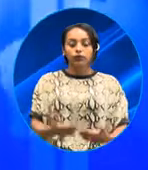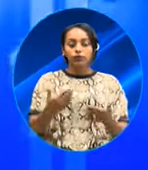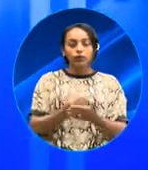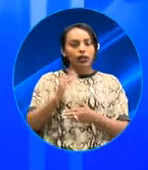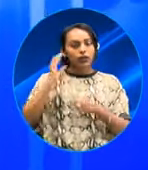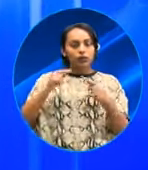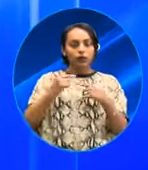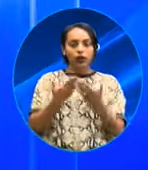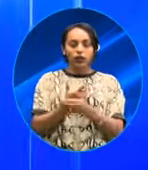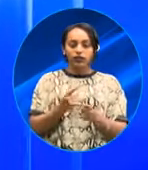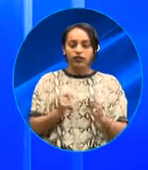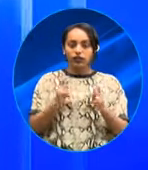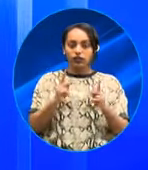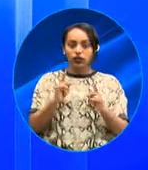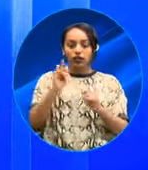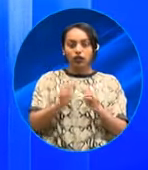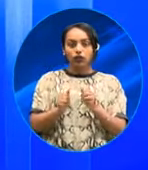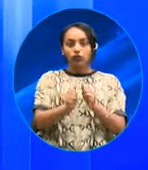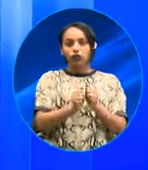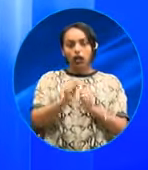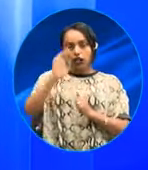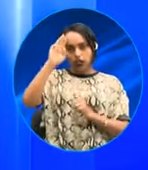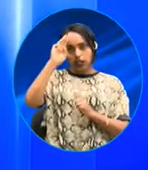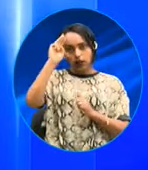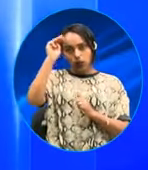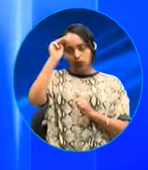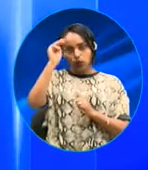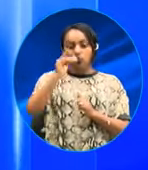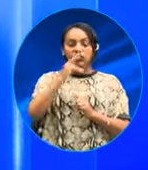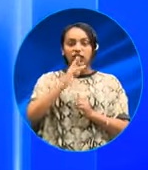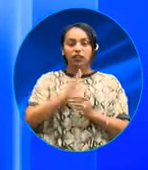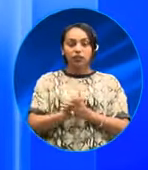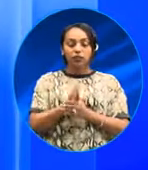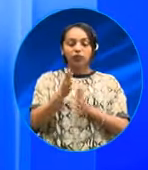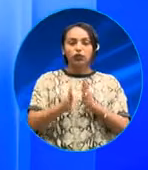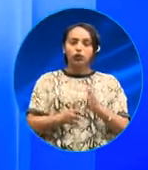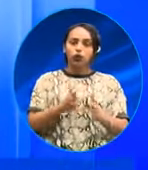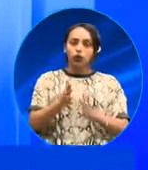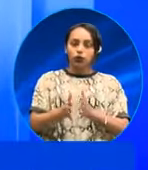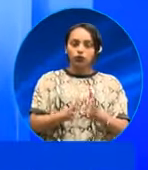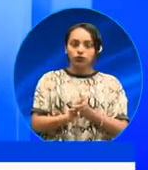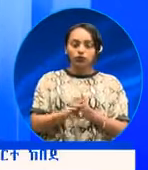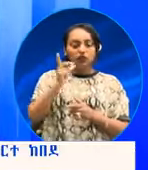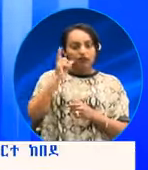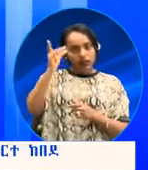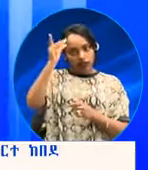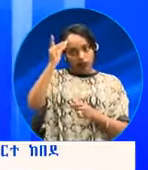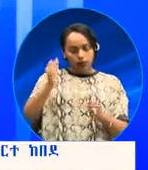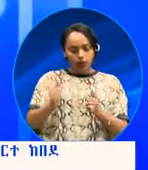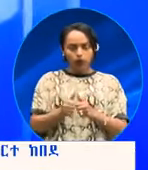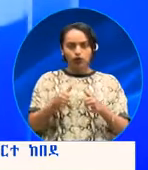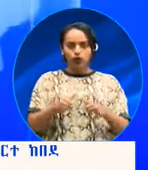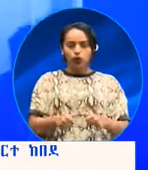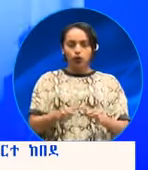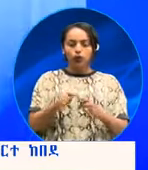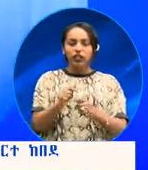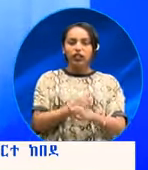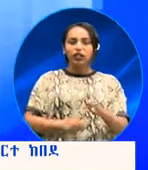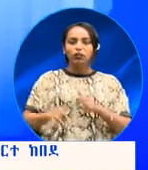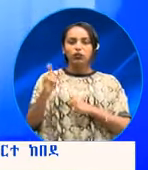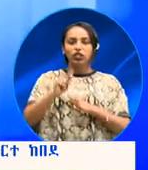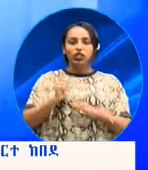አዲስ ሚዲያ ኔትወርክ አዲስ ቴሌቪዥን ከዜናዎቹ ጋር ሰለሞን ጥዑመ ልሳን ነኝ። በመልከት ቋንቋው ፍቅር ተከበደ አብራችሁን ቆዩ። ወደ